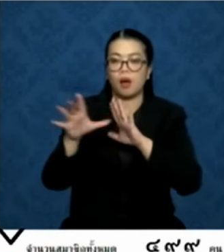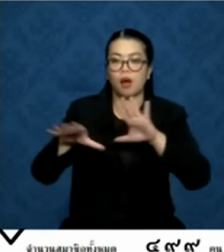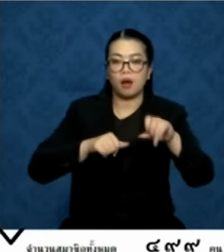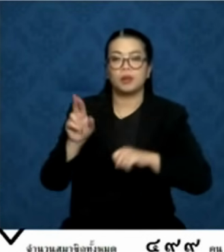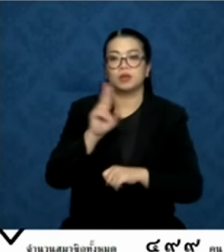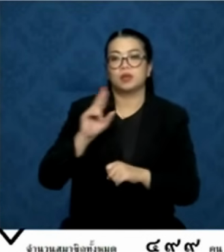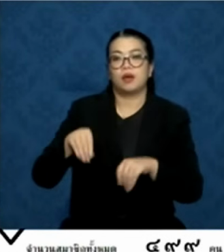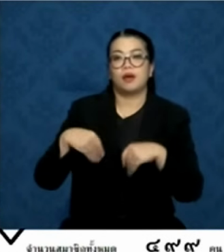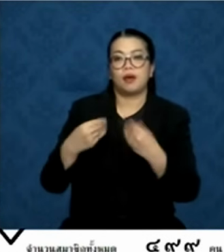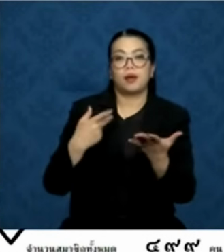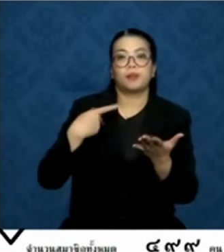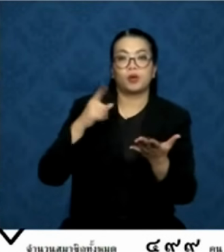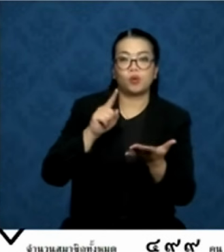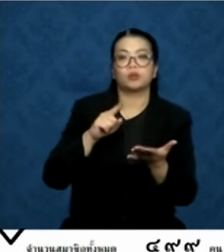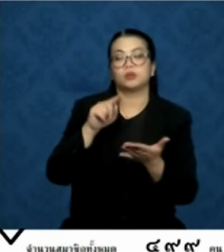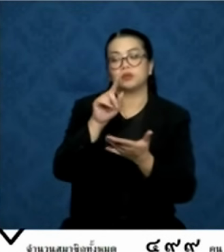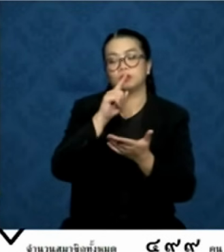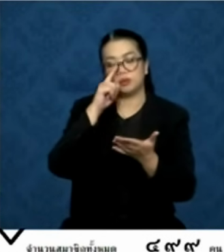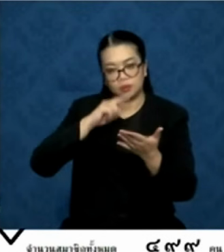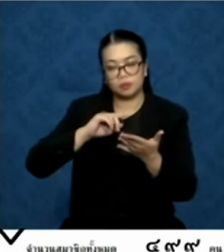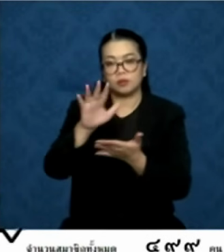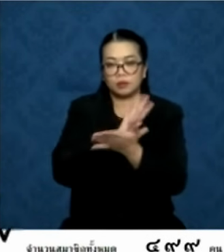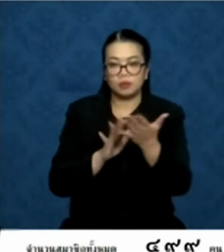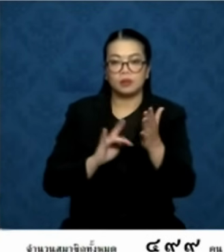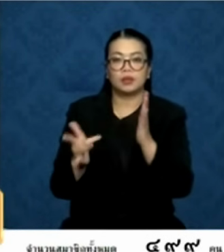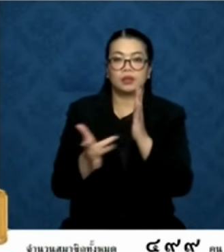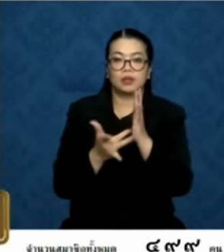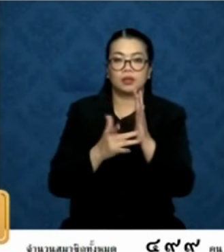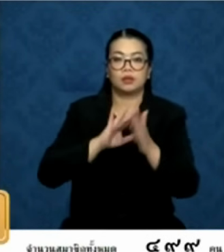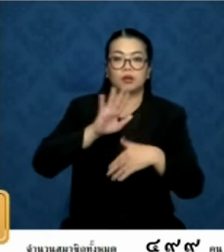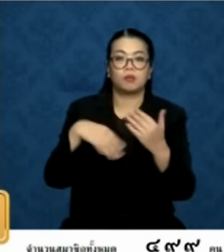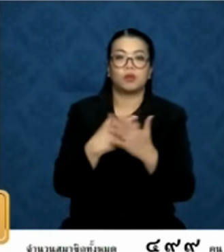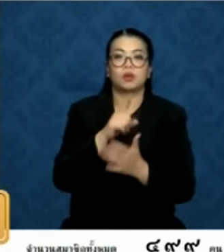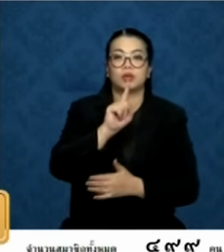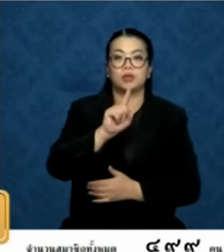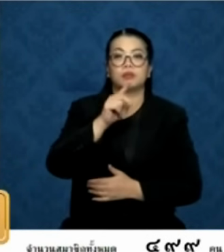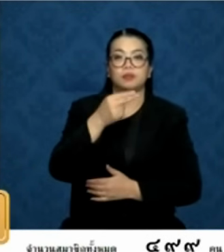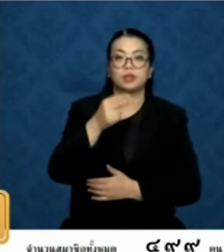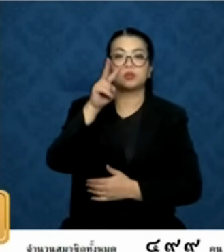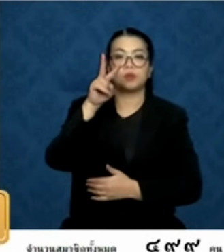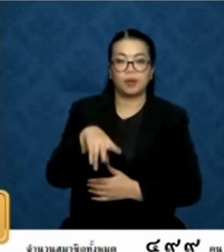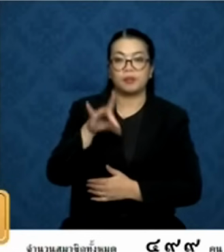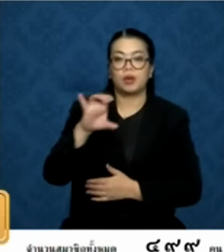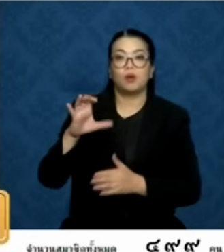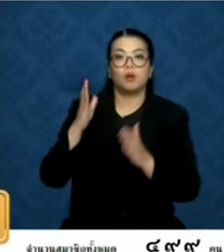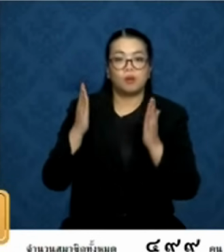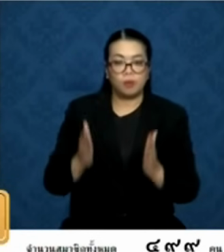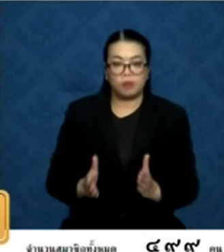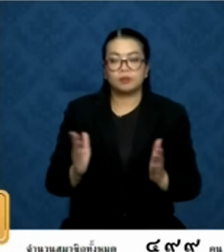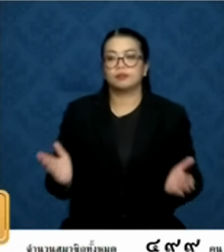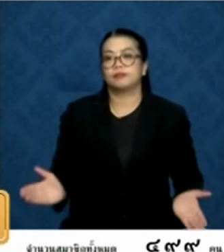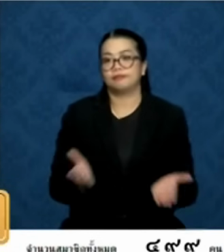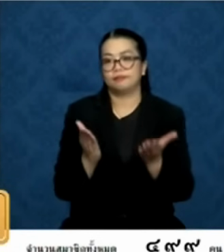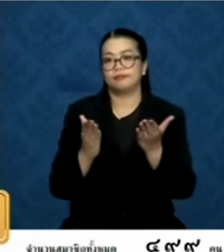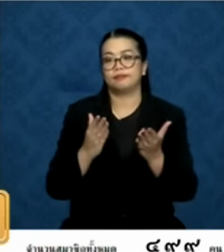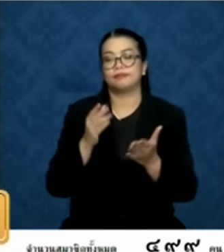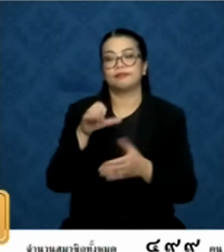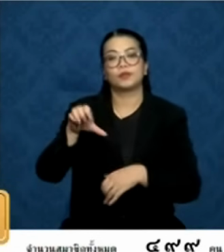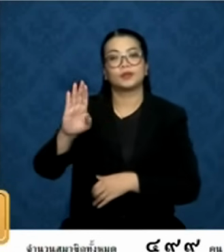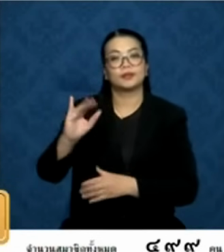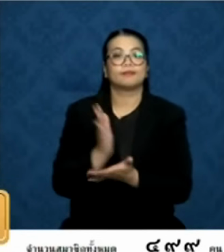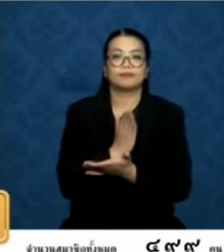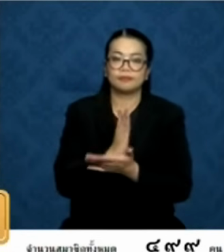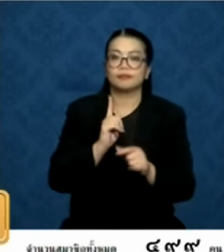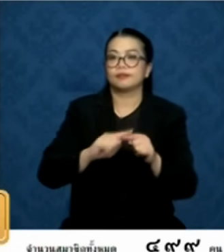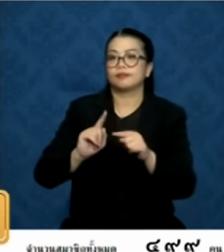นเทศและดิจิตอล 12,800 คน และส่งเสริมให้ผู้ประกอบการ SME